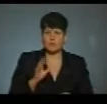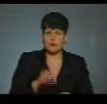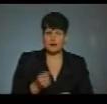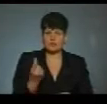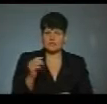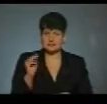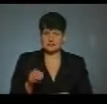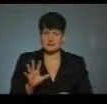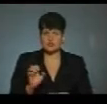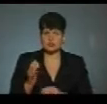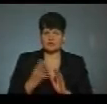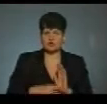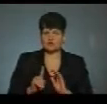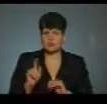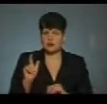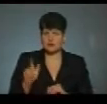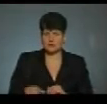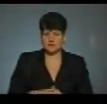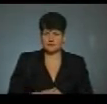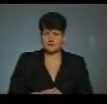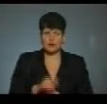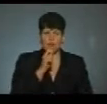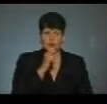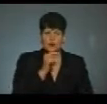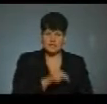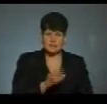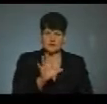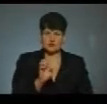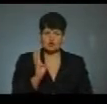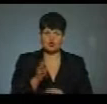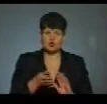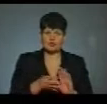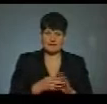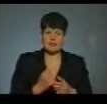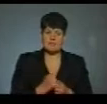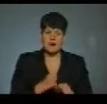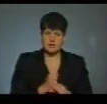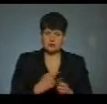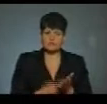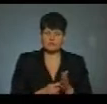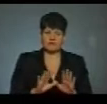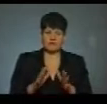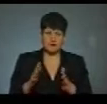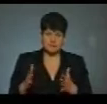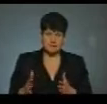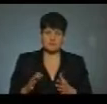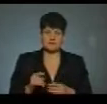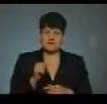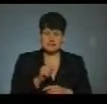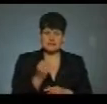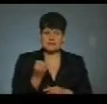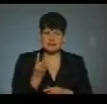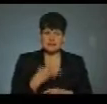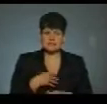11 591 людина. В Україні 549 лабораторно підтверджених випадків COVID-19, з них